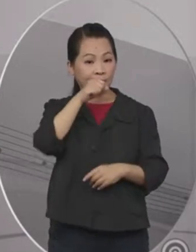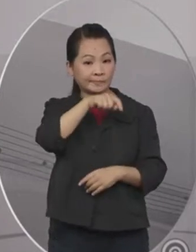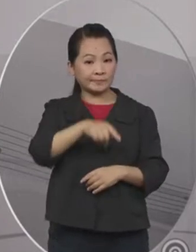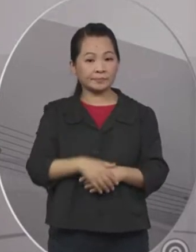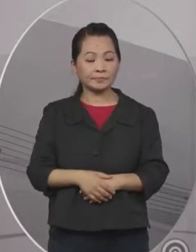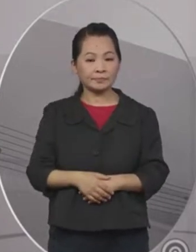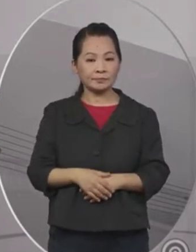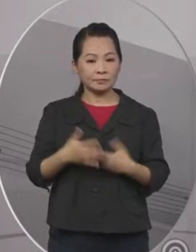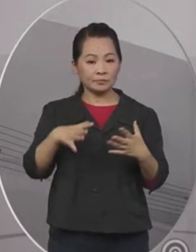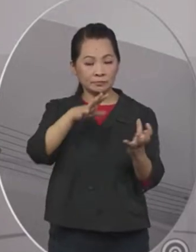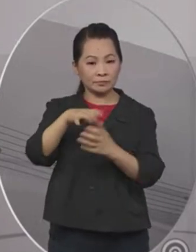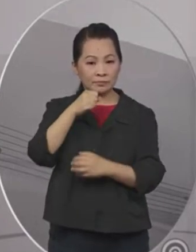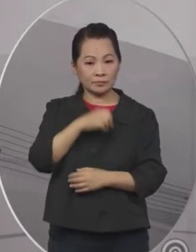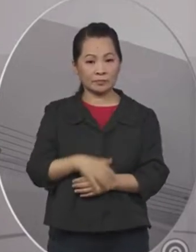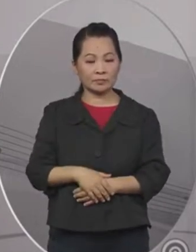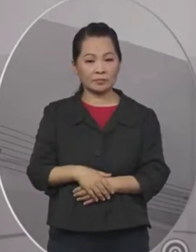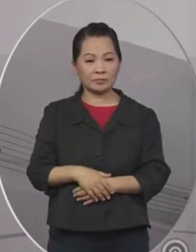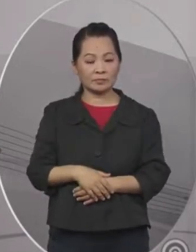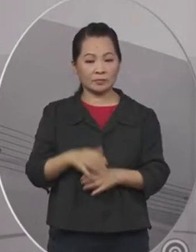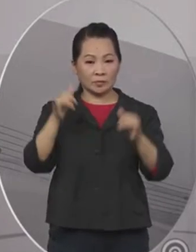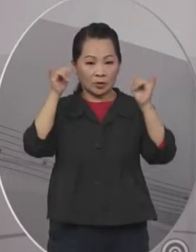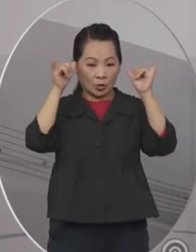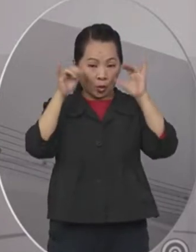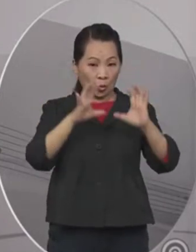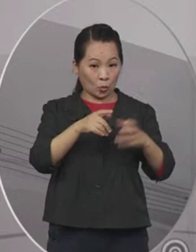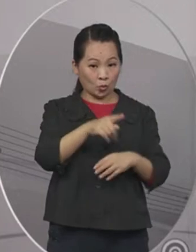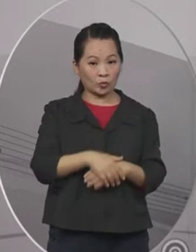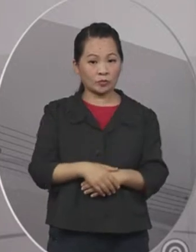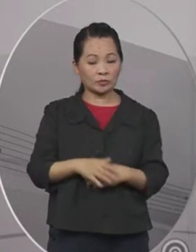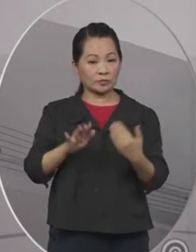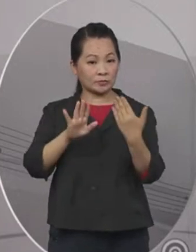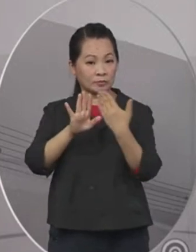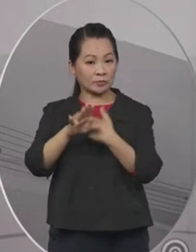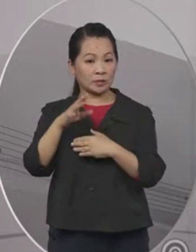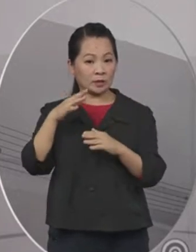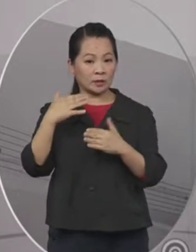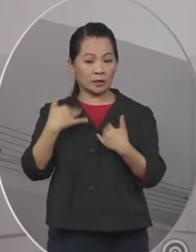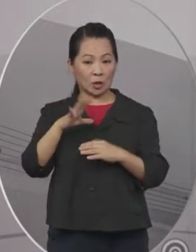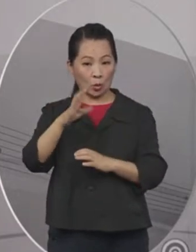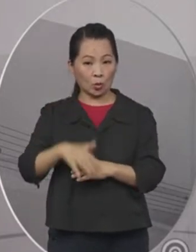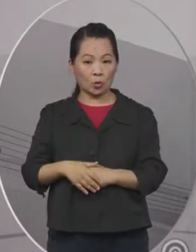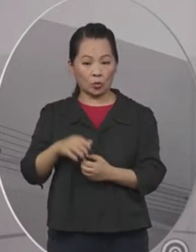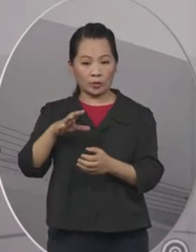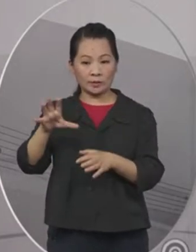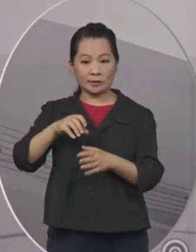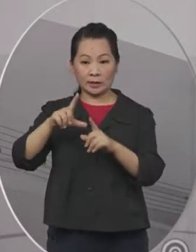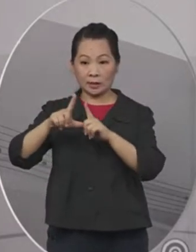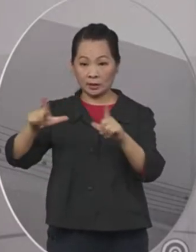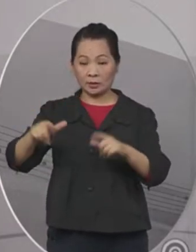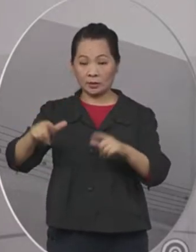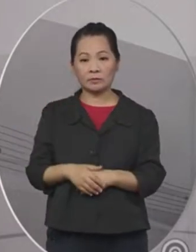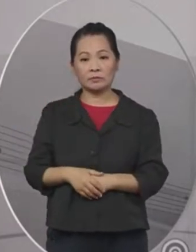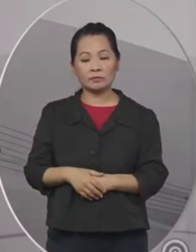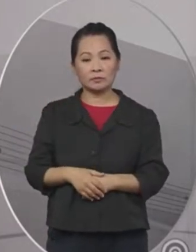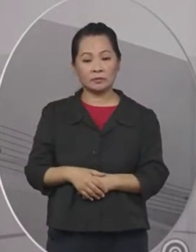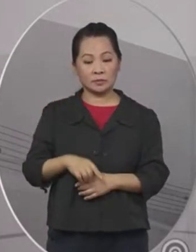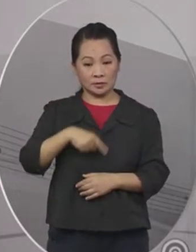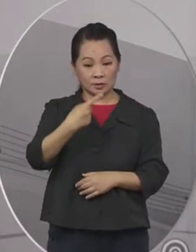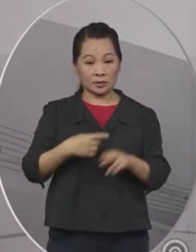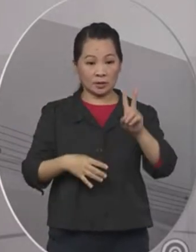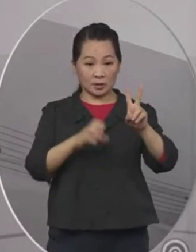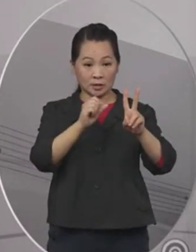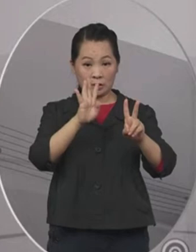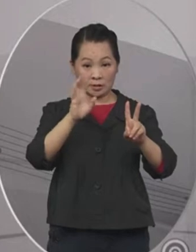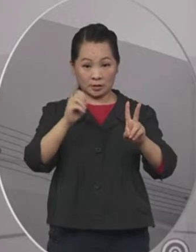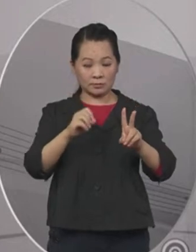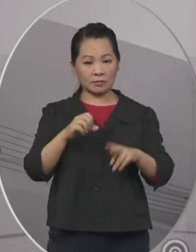际上已有纽西兰2025年、英国2030年、加拿大2035年。我希望台湾在